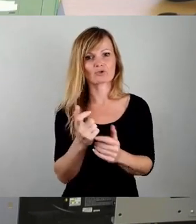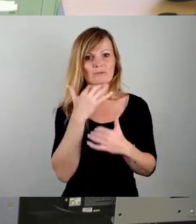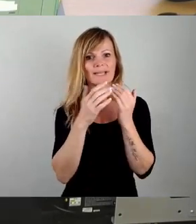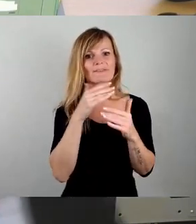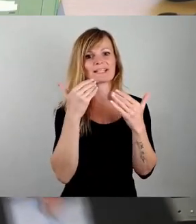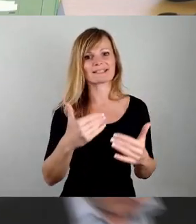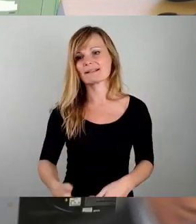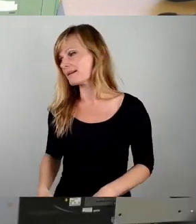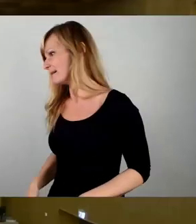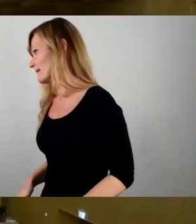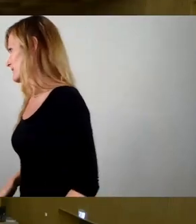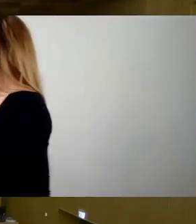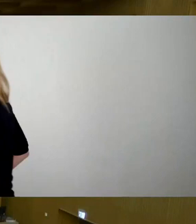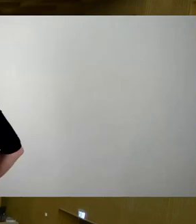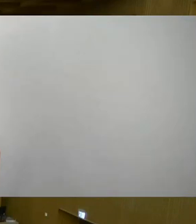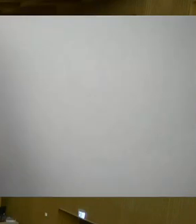Dank.